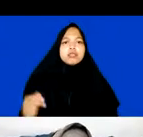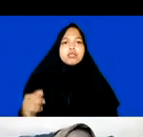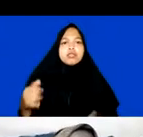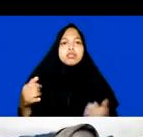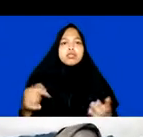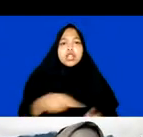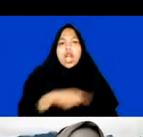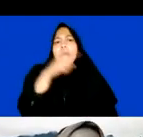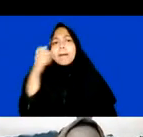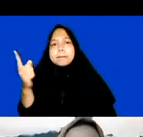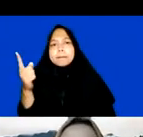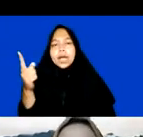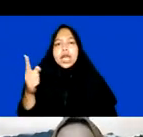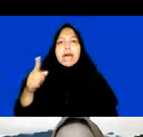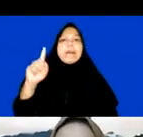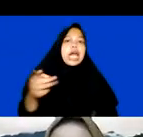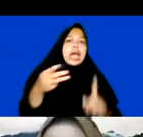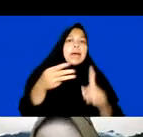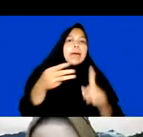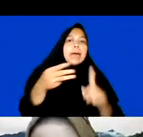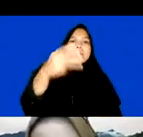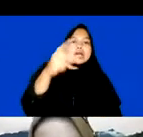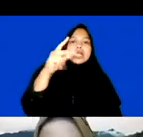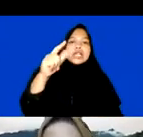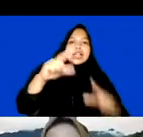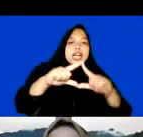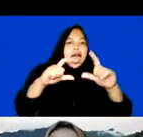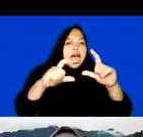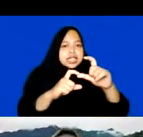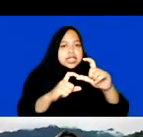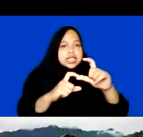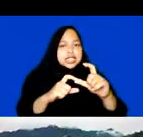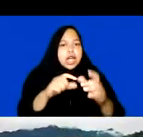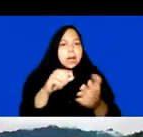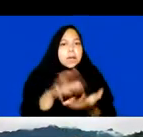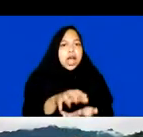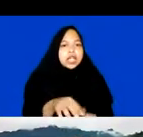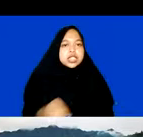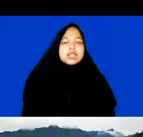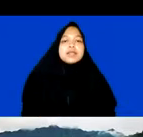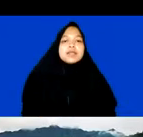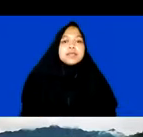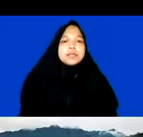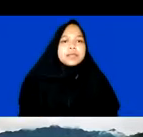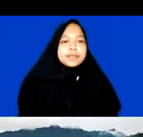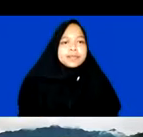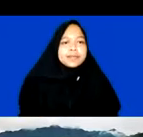sampai menggunakan beras ya Mas ya tadi, beras atau? Ya, beras painting. Gitu.